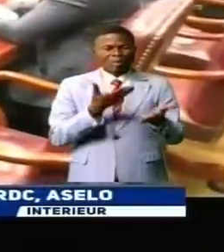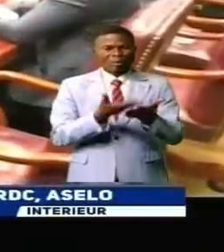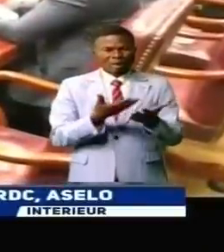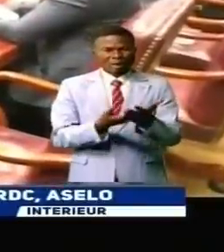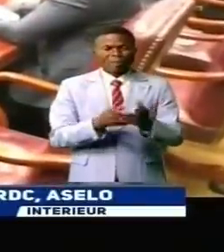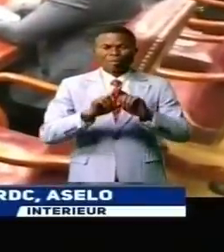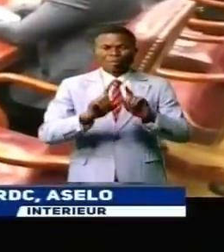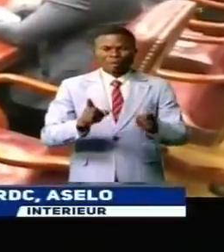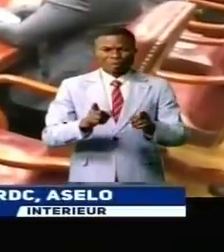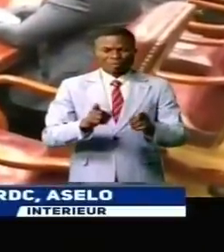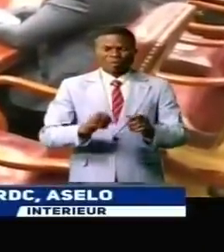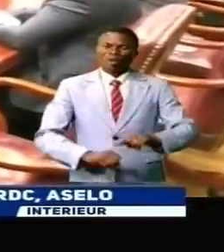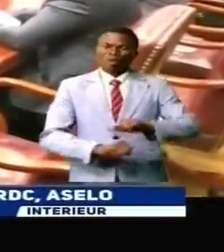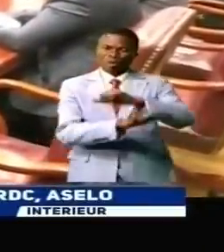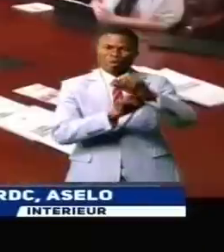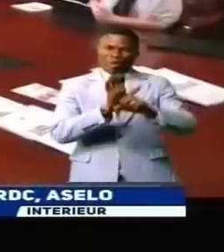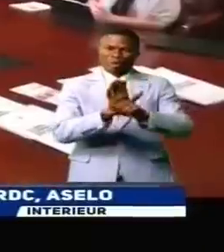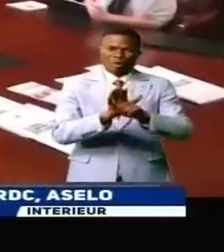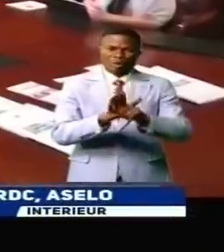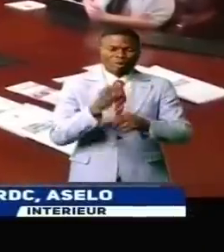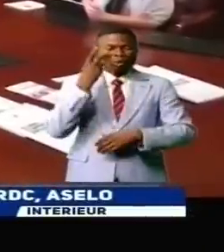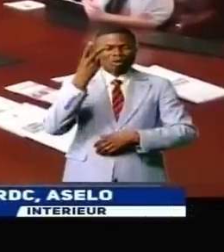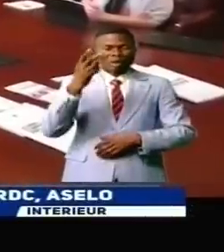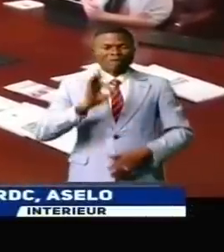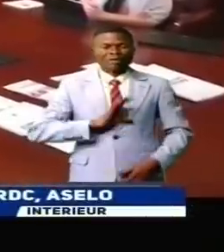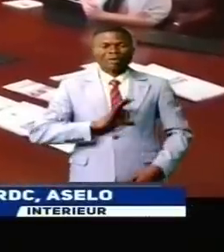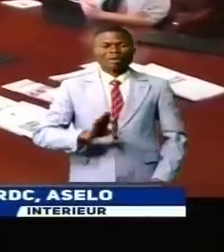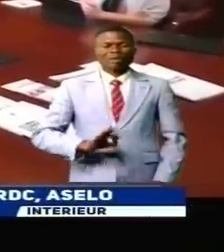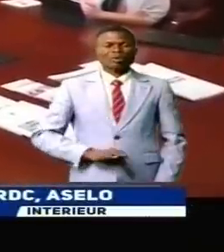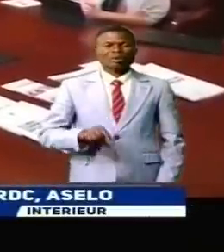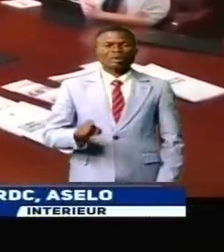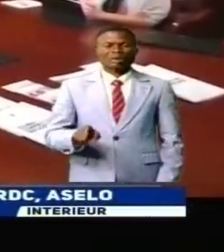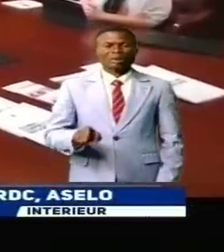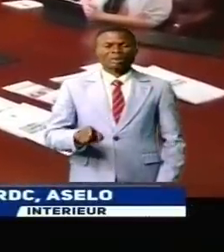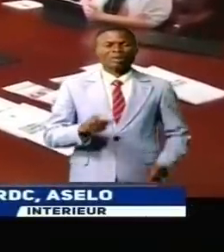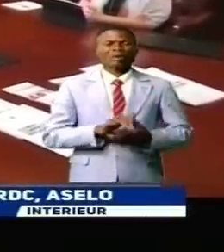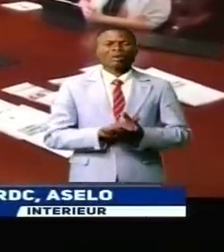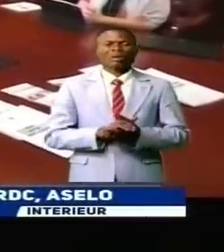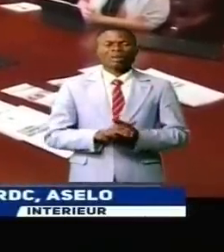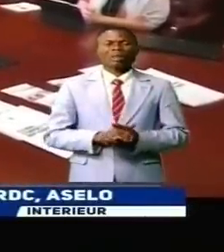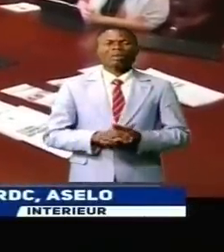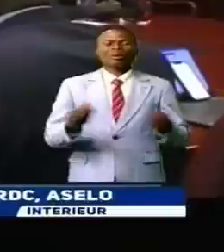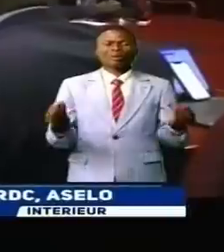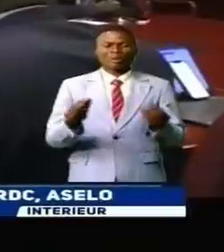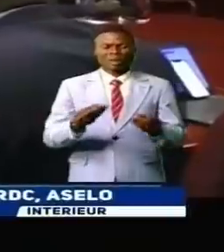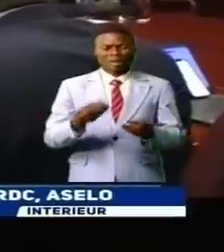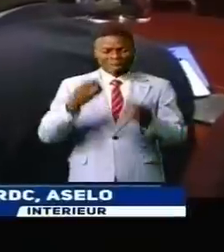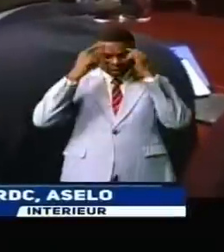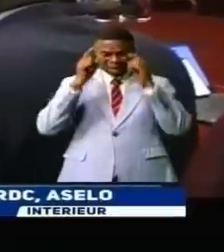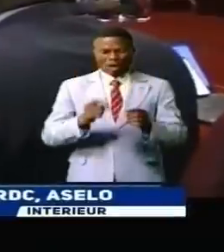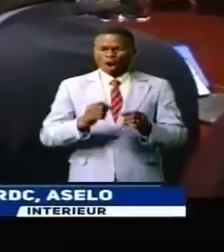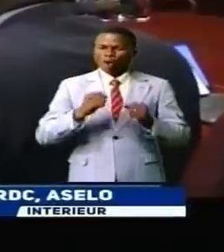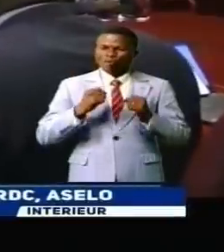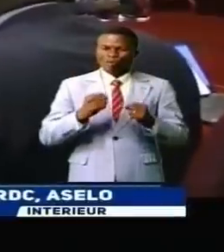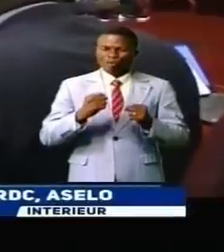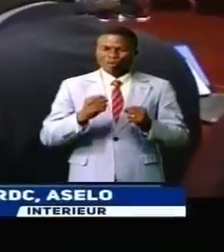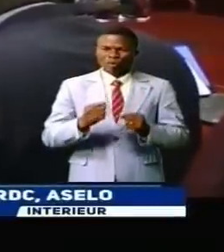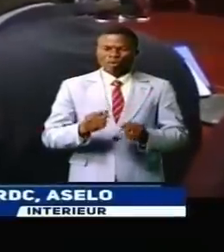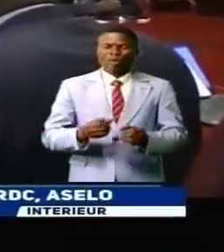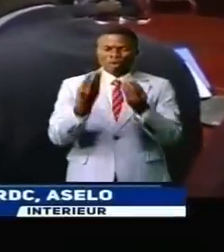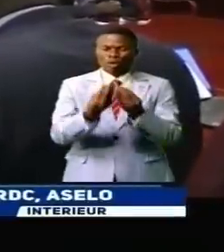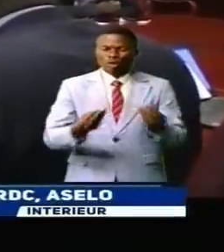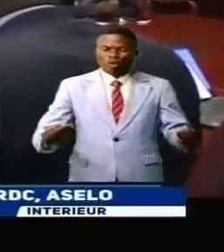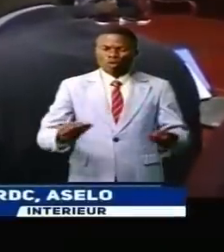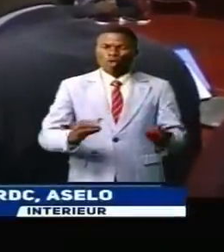interlocuteur en s'appuyant sur la vision du chef de l'État, Félix Antoine Tshisekedi Tshilombo, qui tient à tout prix à trouver des